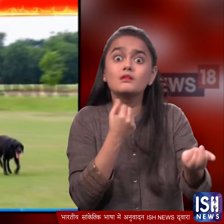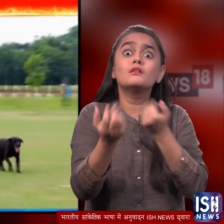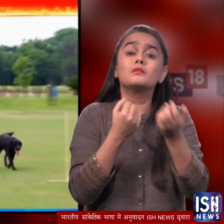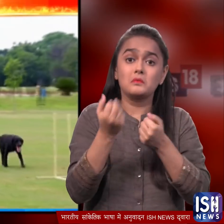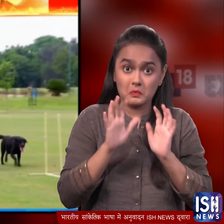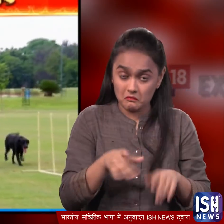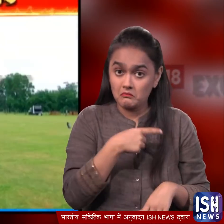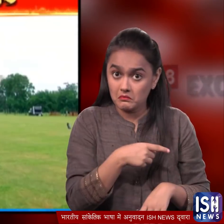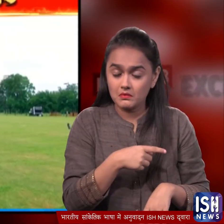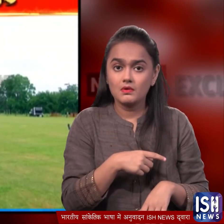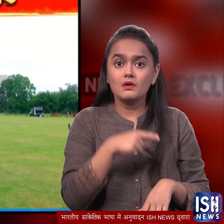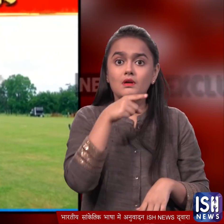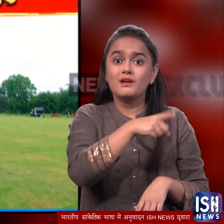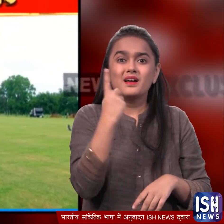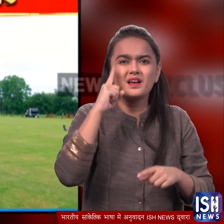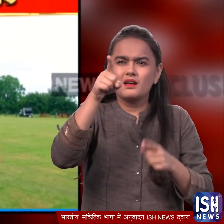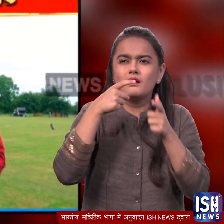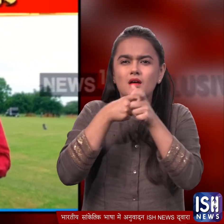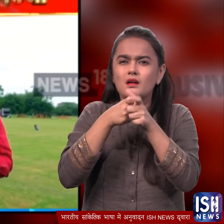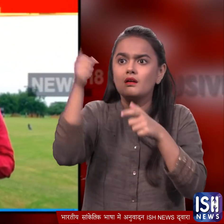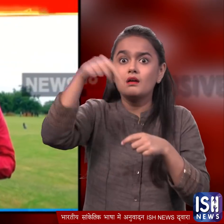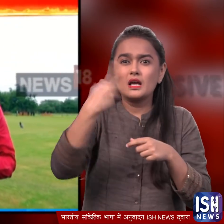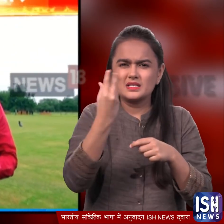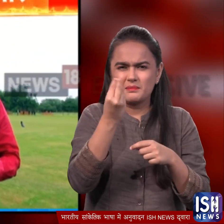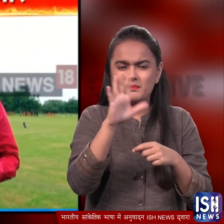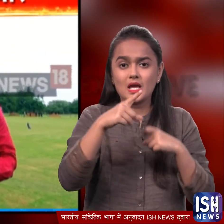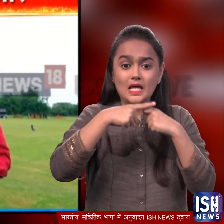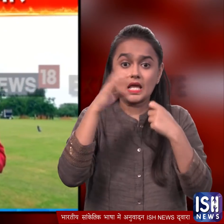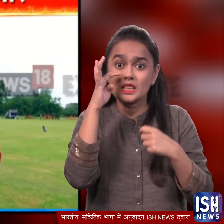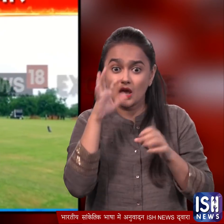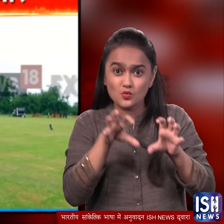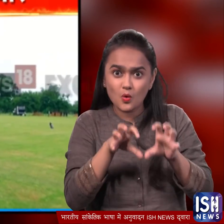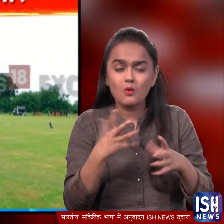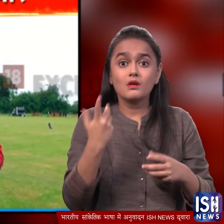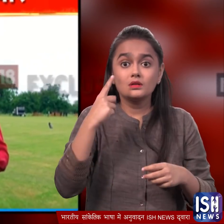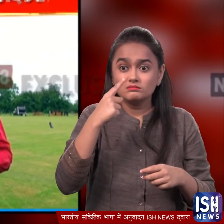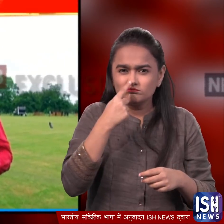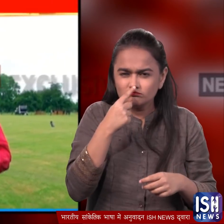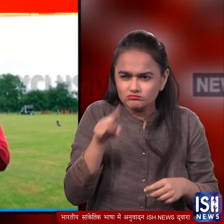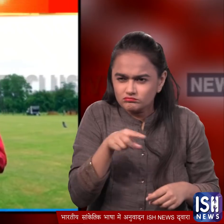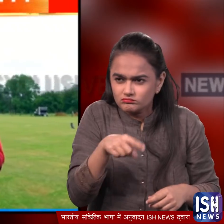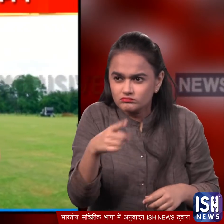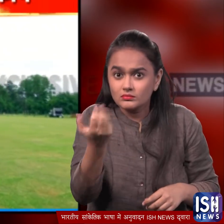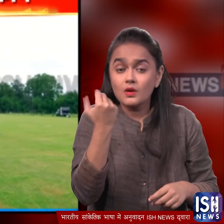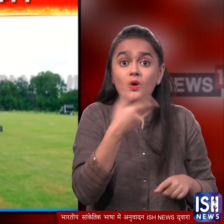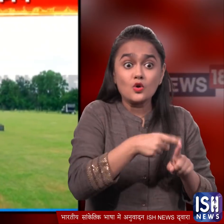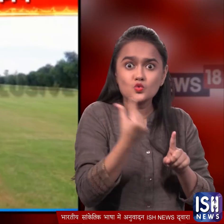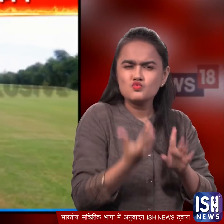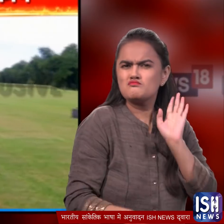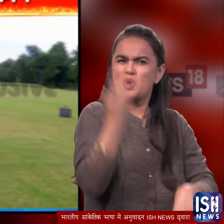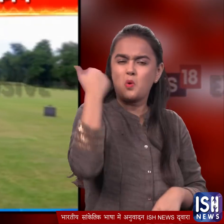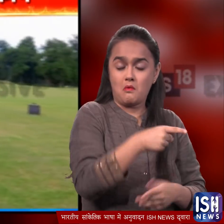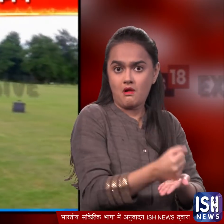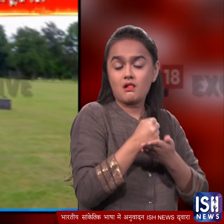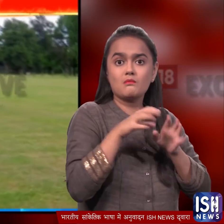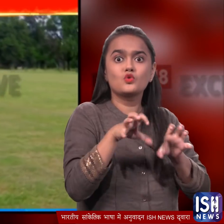के लिए तैयार किया गया। आतंकी जो हमले जब होते हैं तो उसमें कैनाइन डॉग या फिर हम यूँ कहें कि खोजी कुत्तों की भूमिका बहुत ज्यादा बढ़ जाती है।